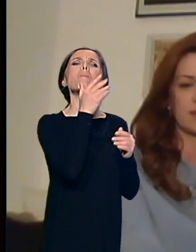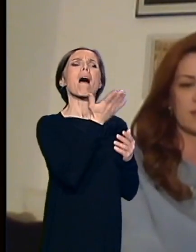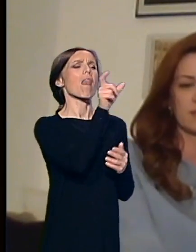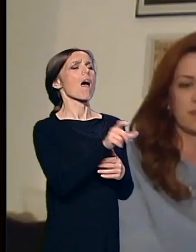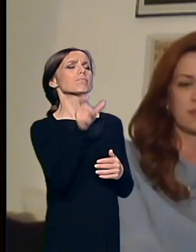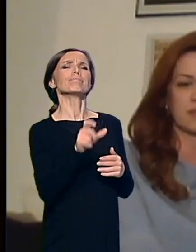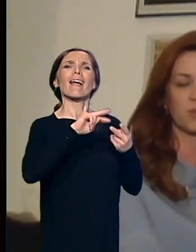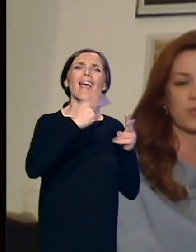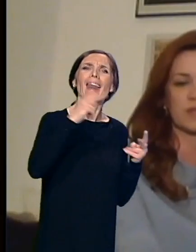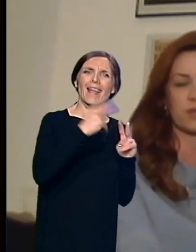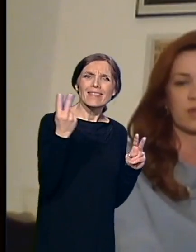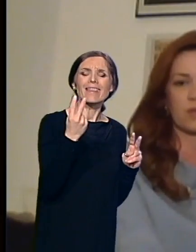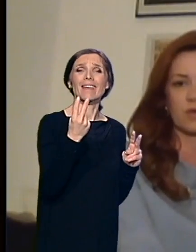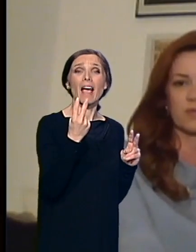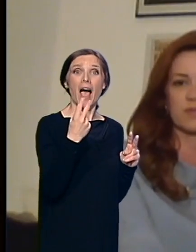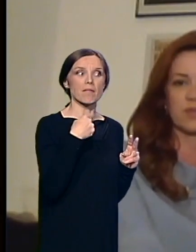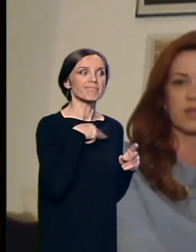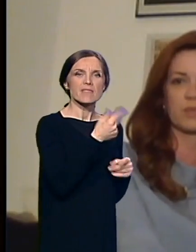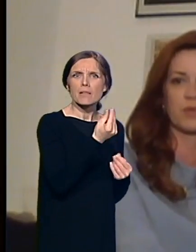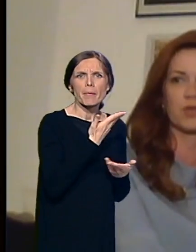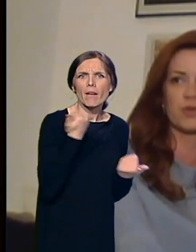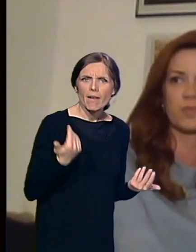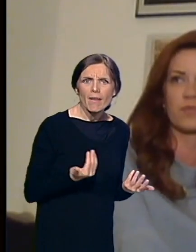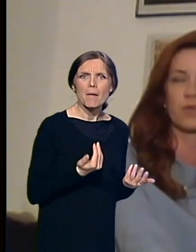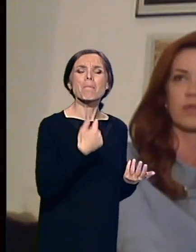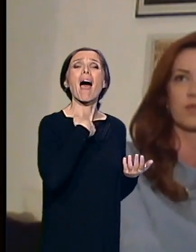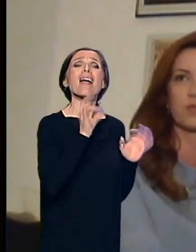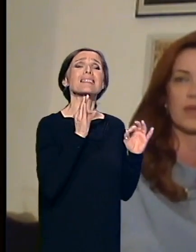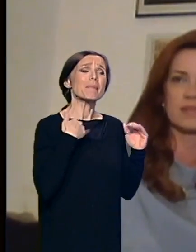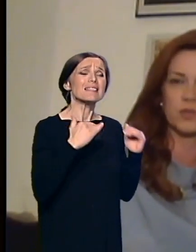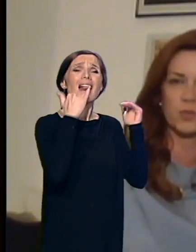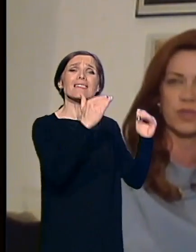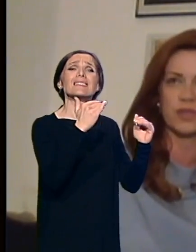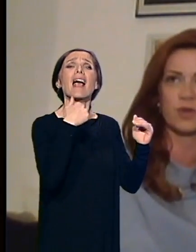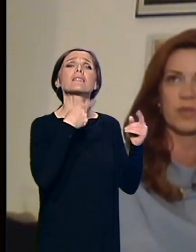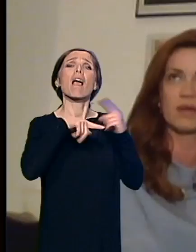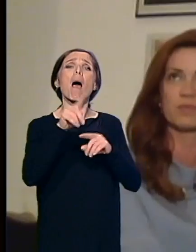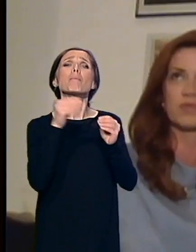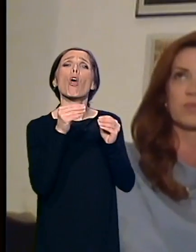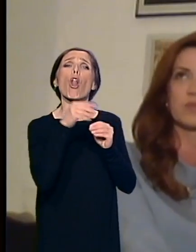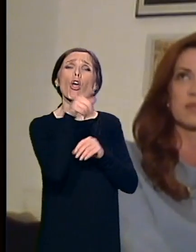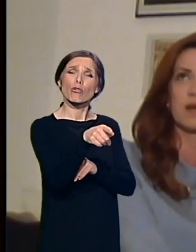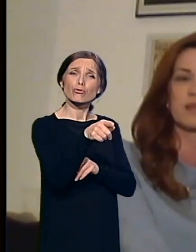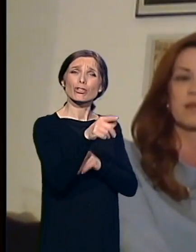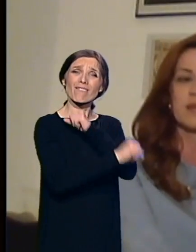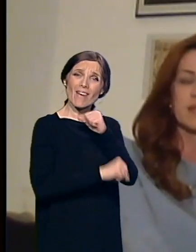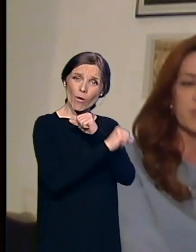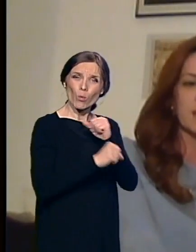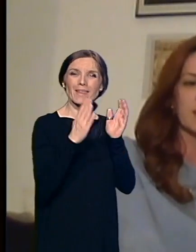na Institutu za endokrinologiju završila na biološkom fakultetu master studije i dobila u Srbiji